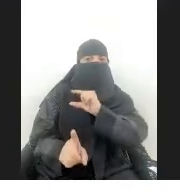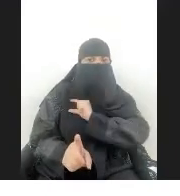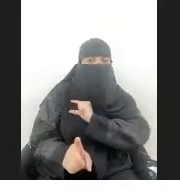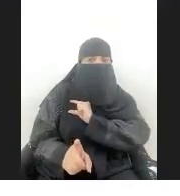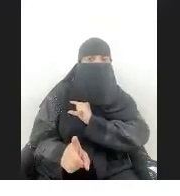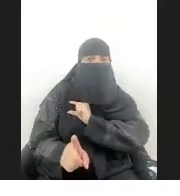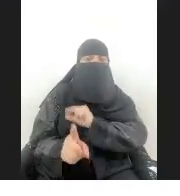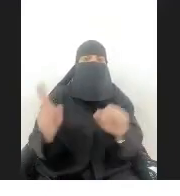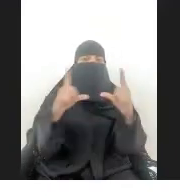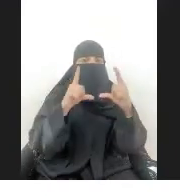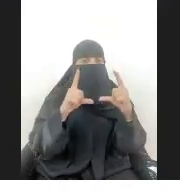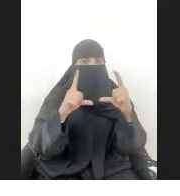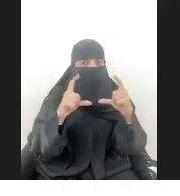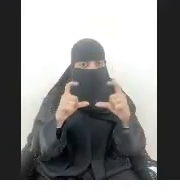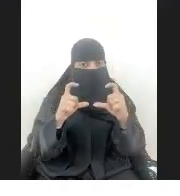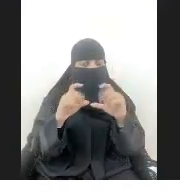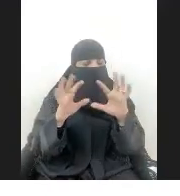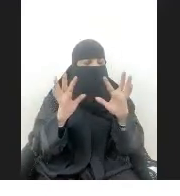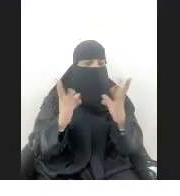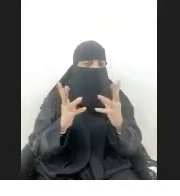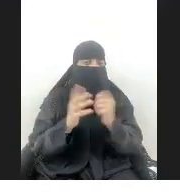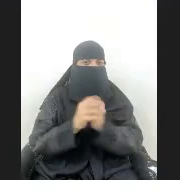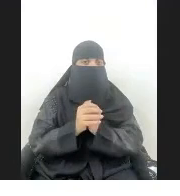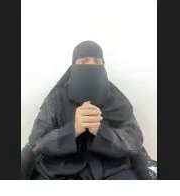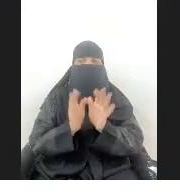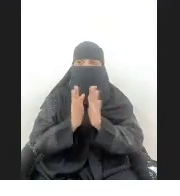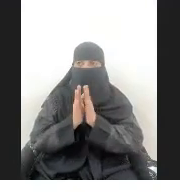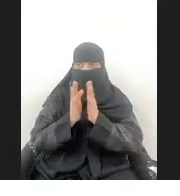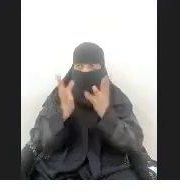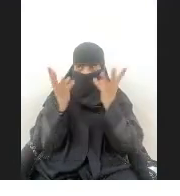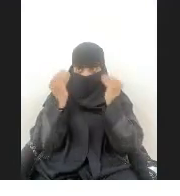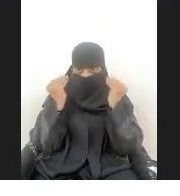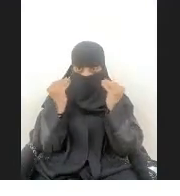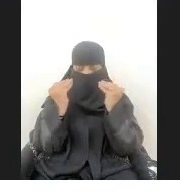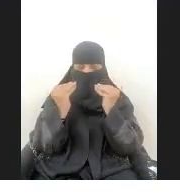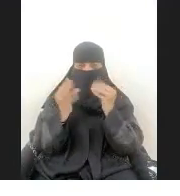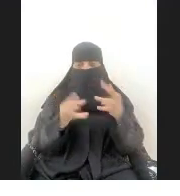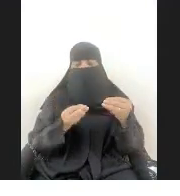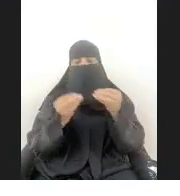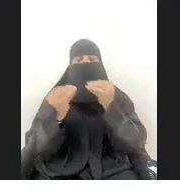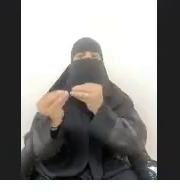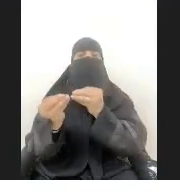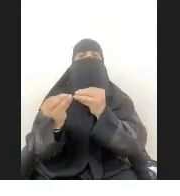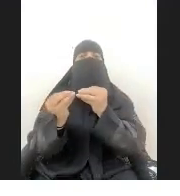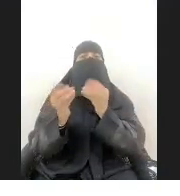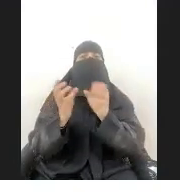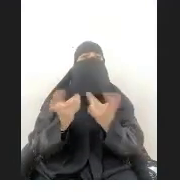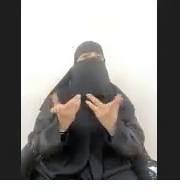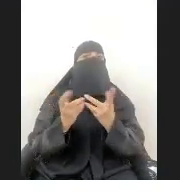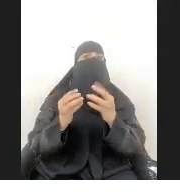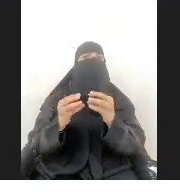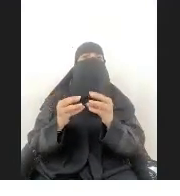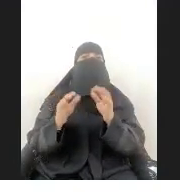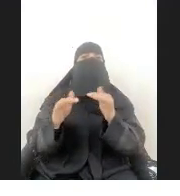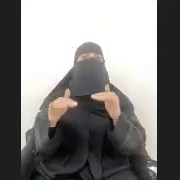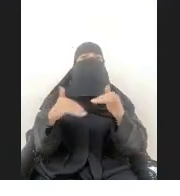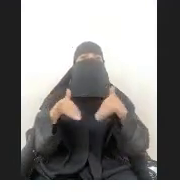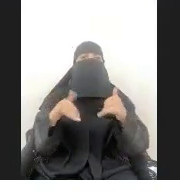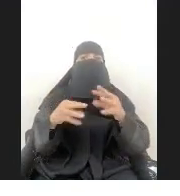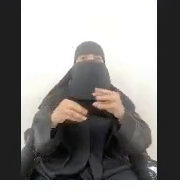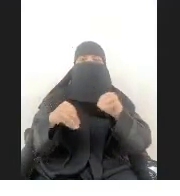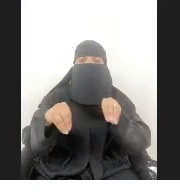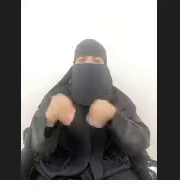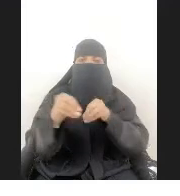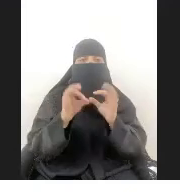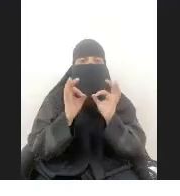صورة محتوى يسلم بشكل منظم مثل ما ذكرنا، مدعم بالأنشطة القصيرة. فكما هو